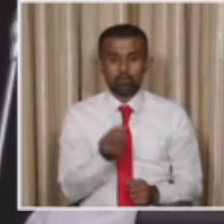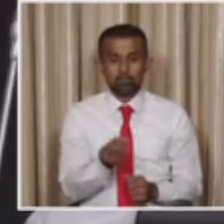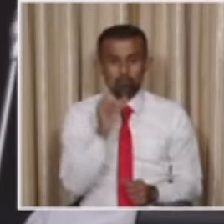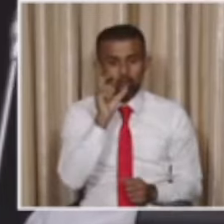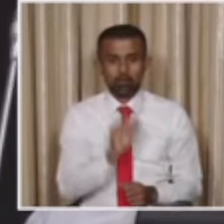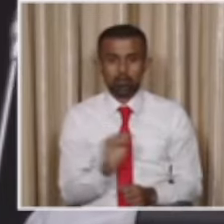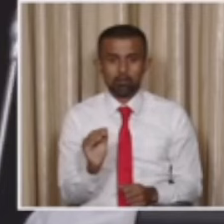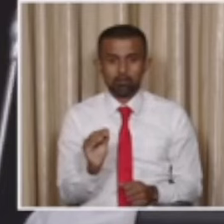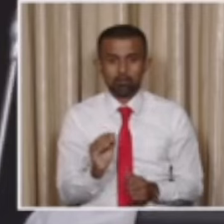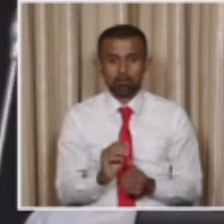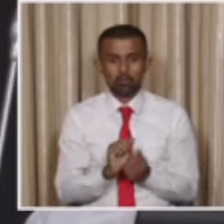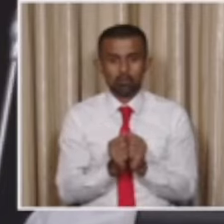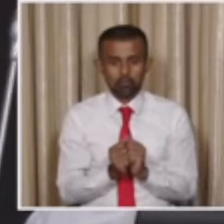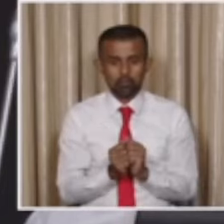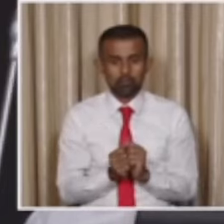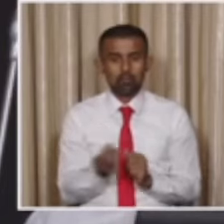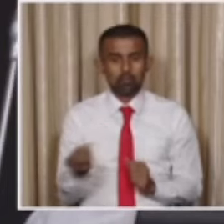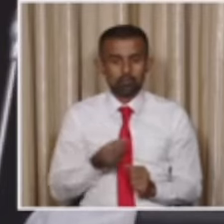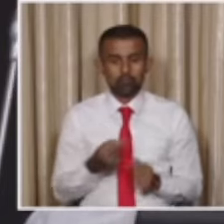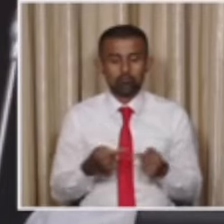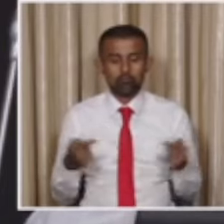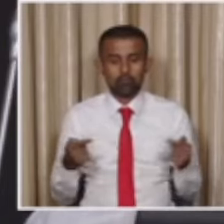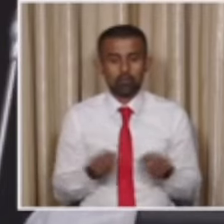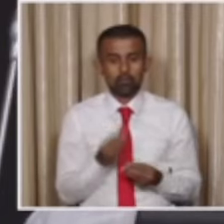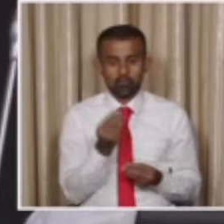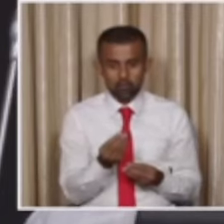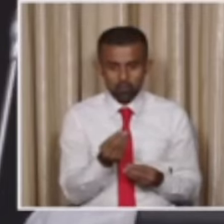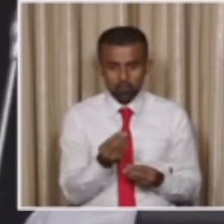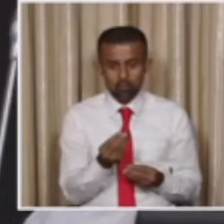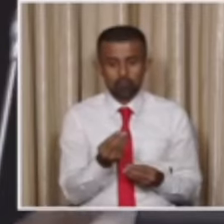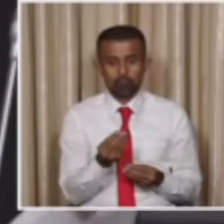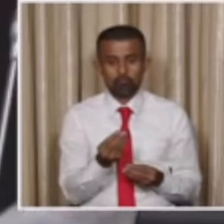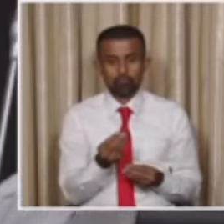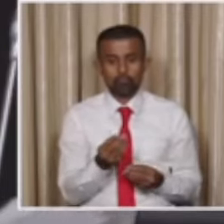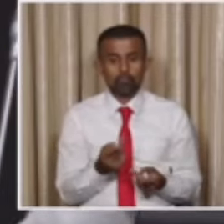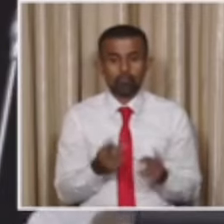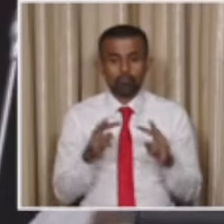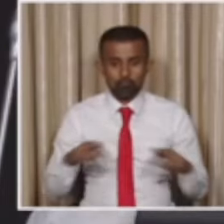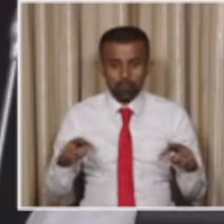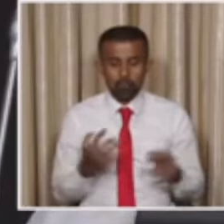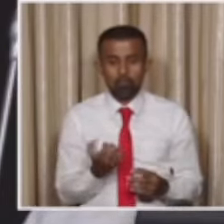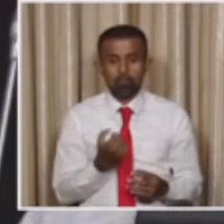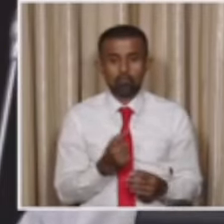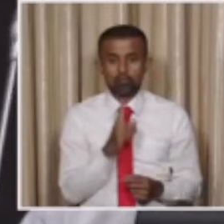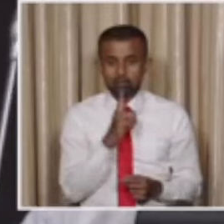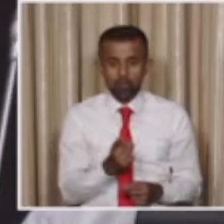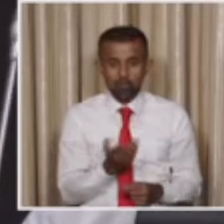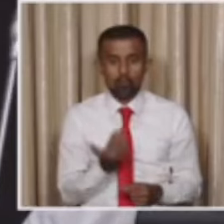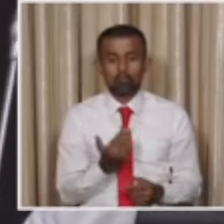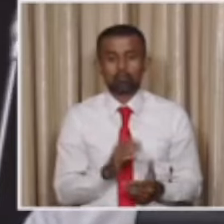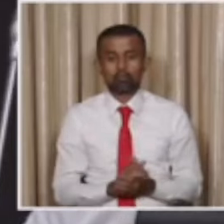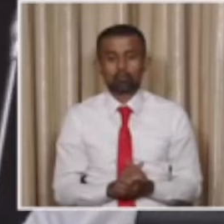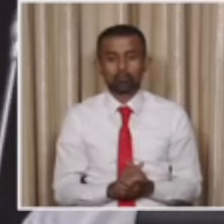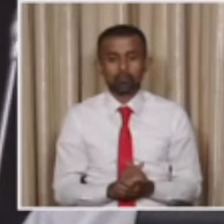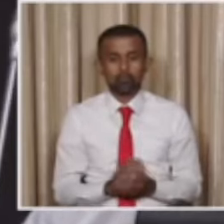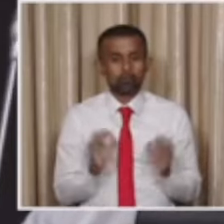බලන්න. සංශෝධනයක් ගෙනාව නම් ඒකට විරෝධතා දාන්න දෙන්න ඕනේ. ඒකට විමර්ශනයක් කරන්න ඕනේ. නියෝගයක් දෙන්න ඕනේ.